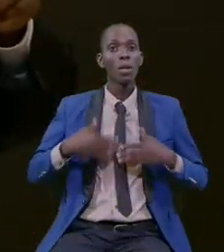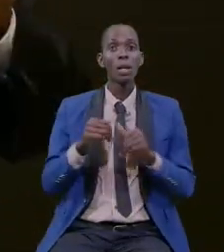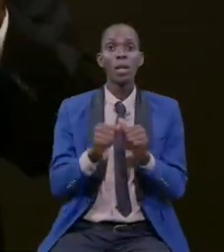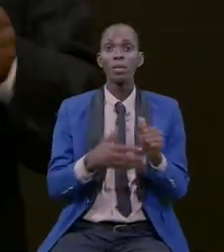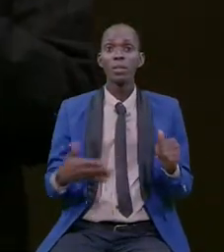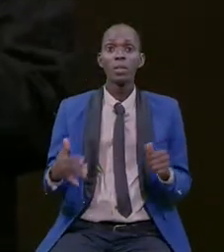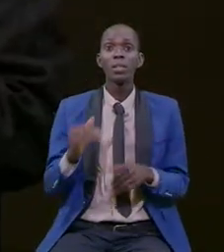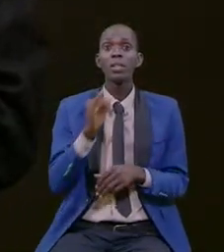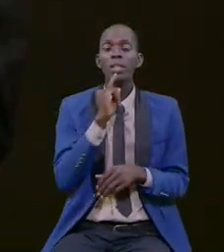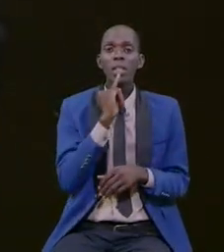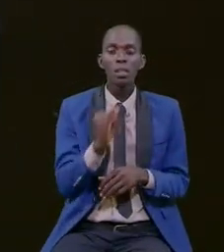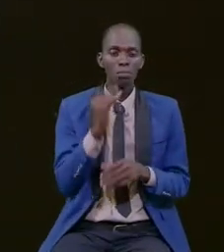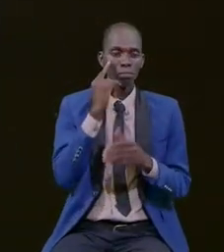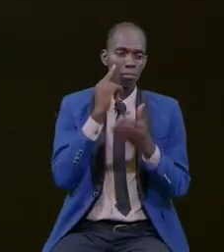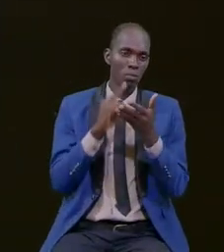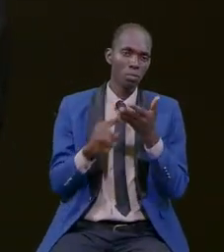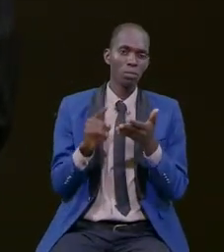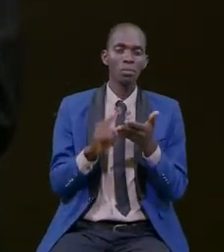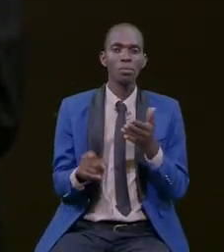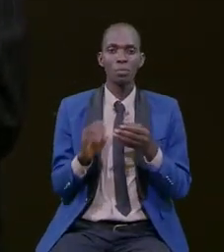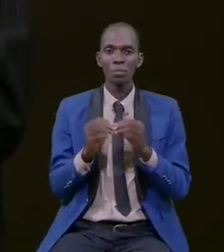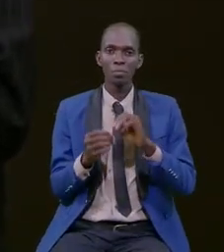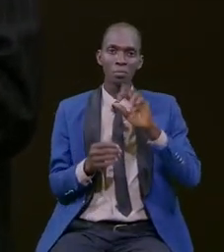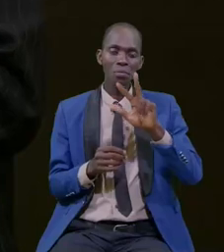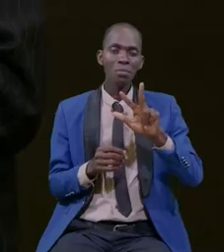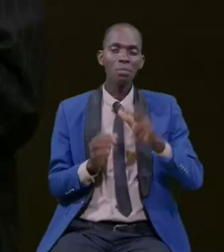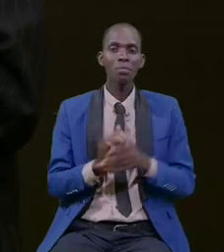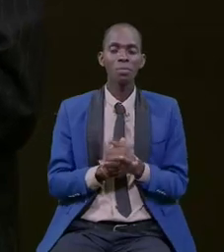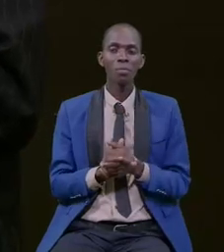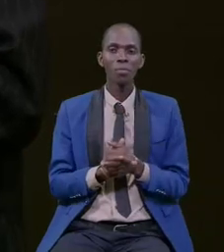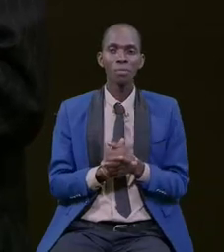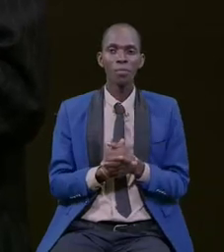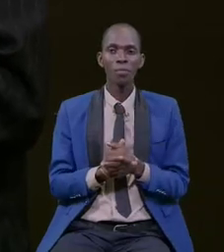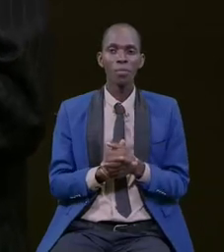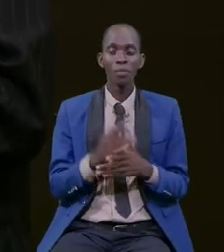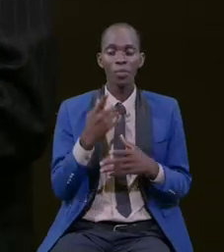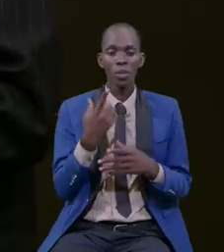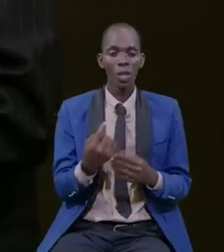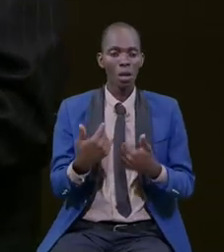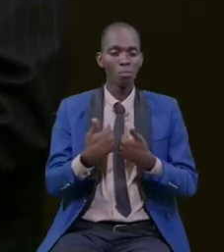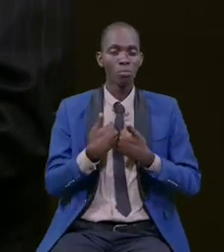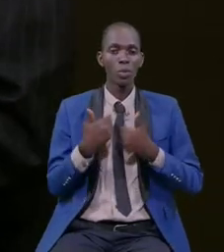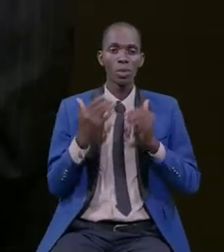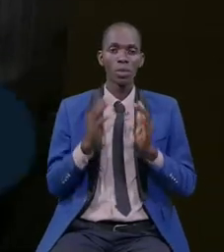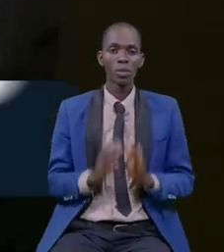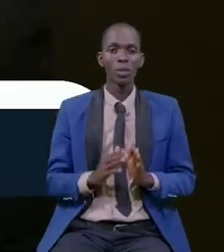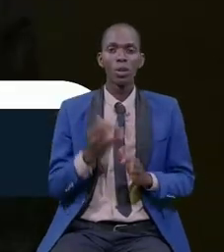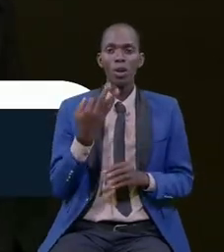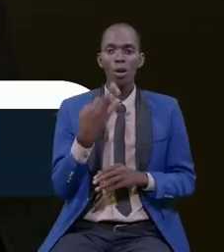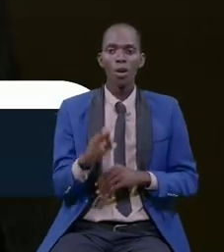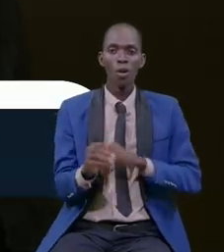en vous est observable et sous-titre 3 N parlerons des possesseurs de la